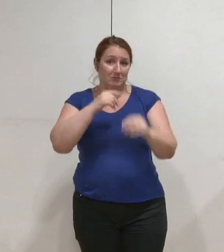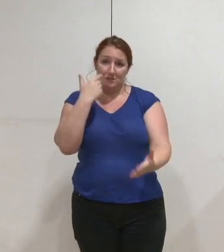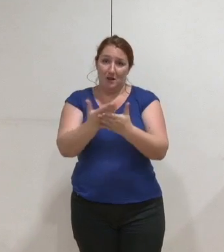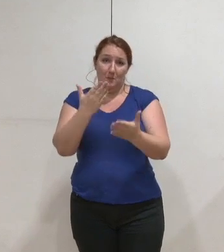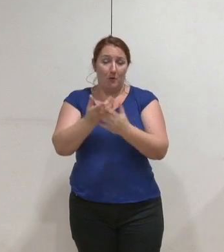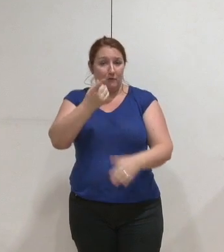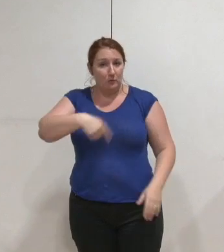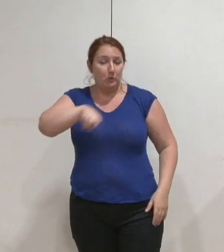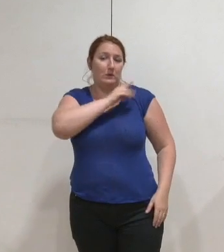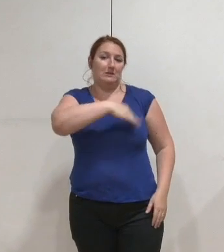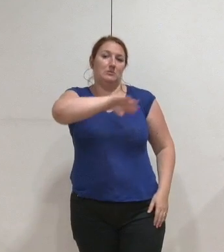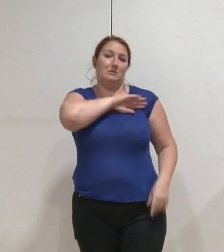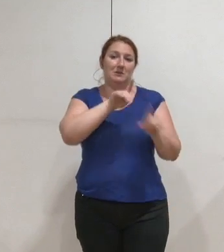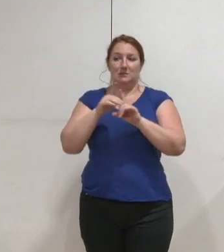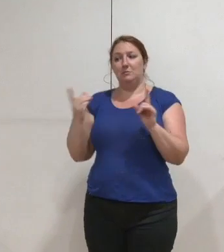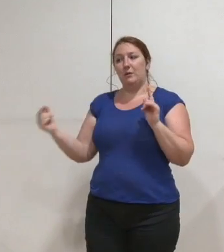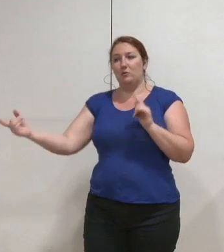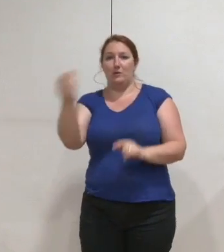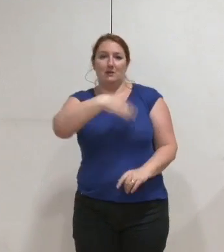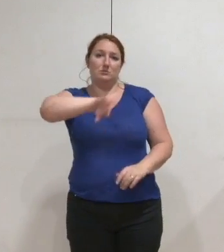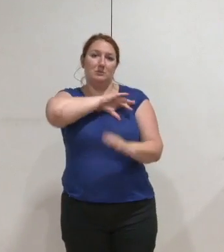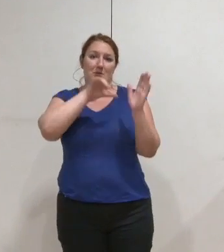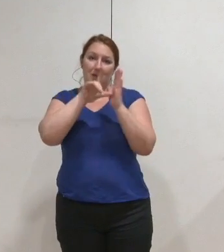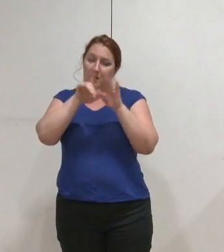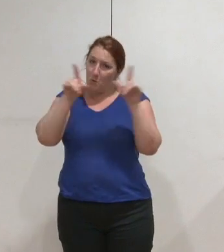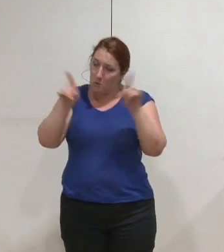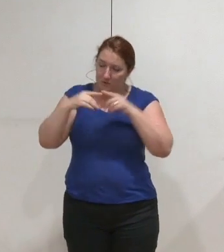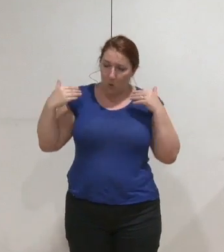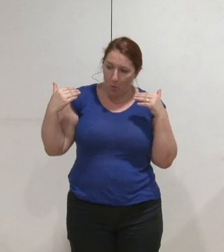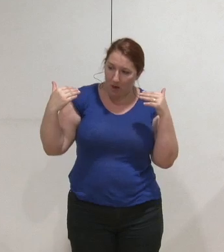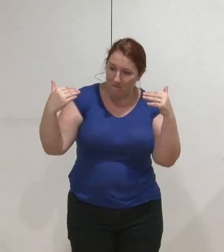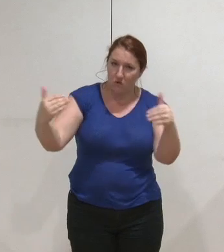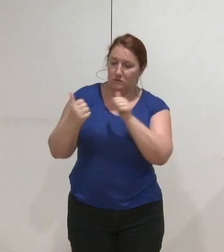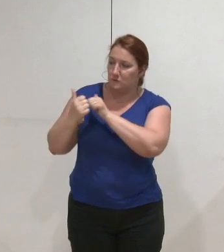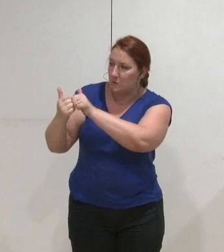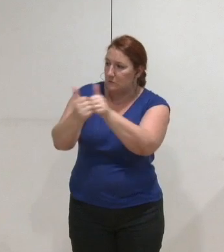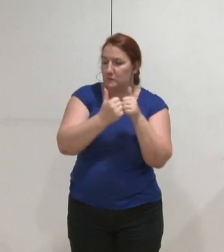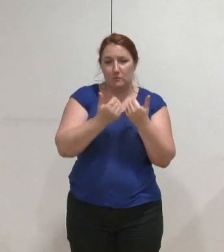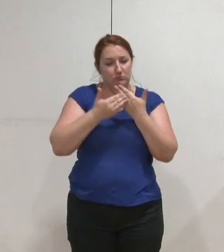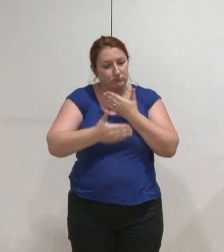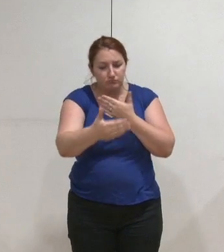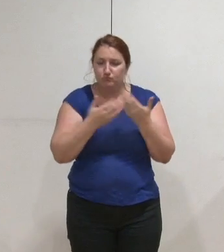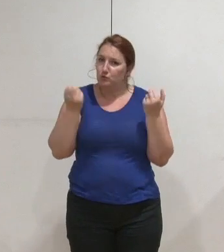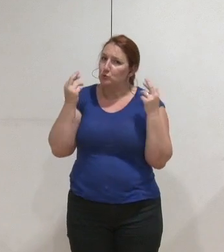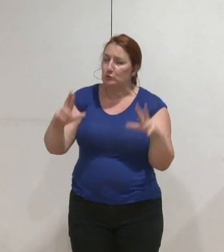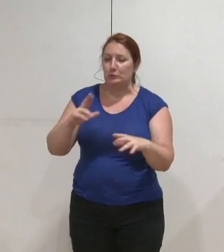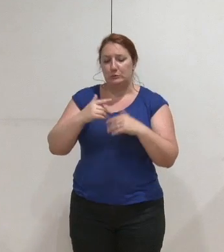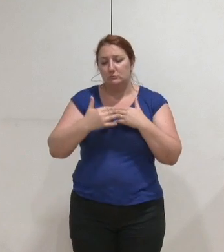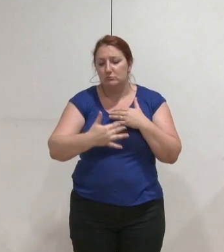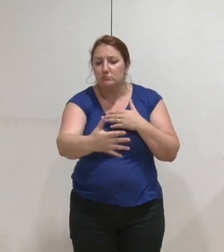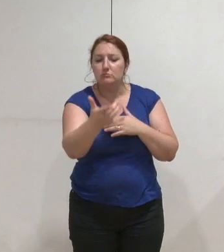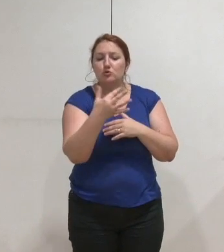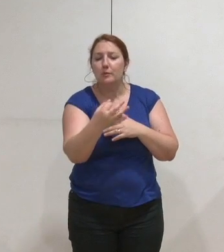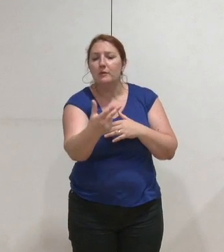responsabilités légales également avancent nous ne doutons pas que les les le travail des prochaines semaine nous permettra